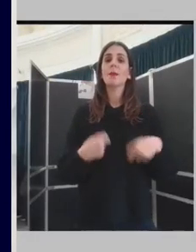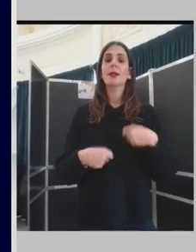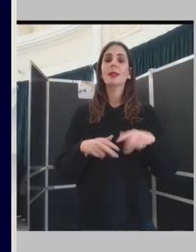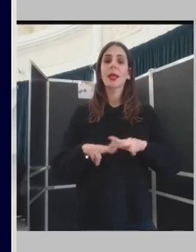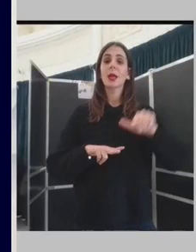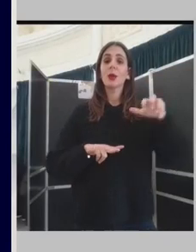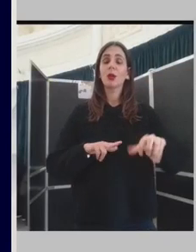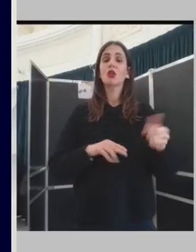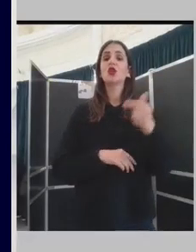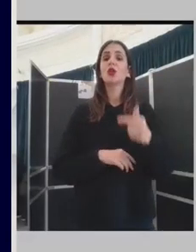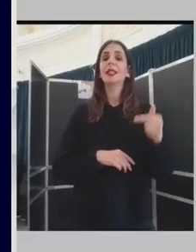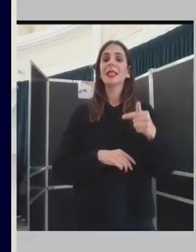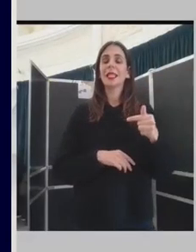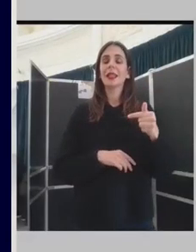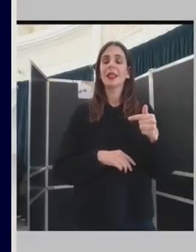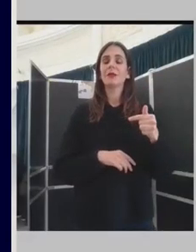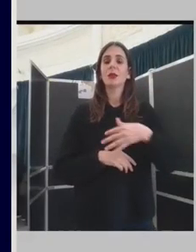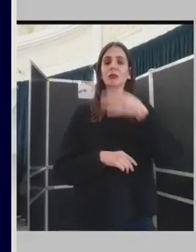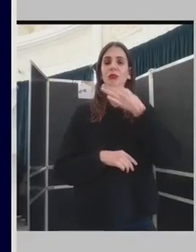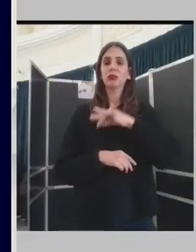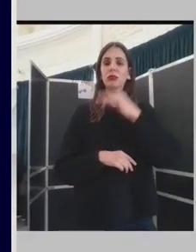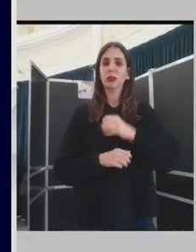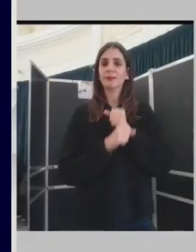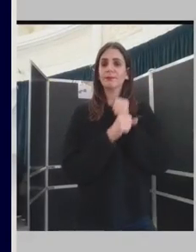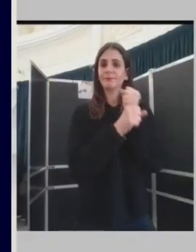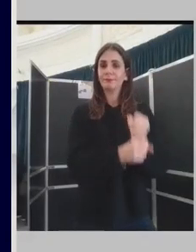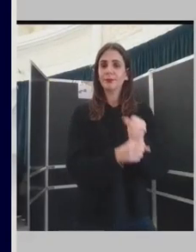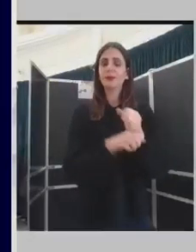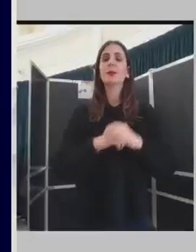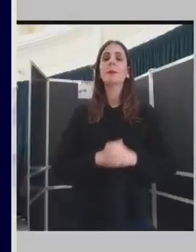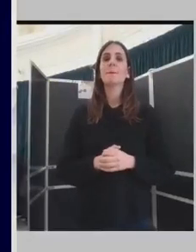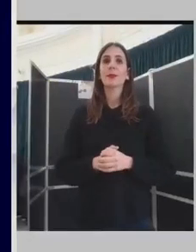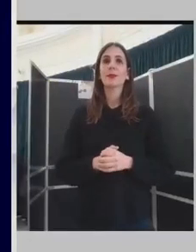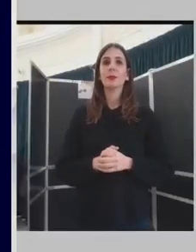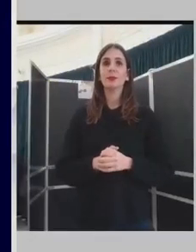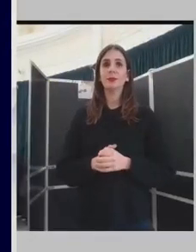Titti Di Salvo, per i saluti introduttivi di questo Consiglio. Prego, Presidente.